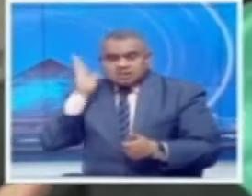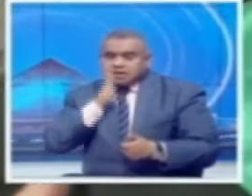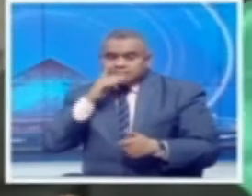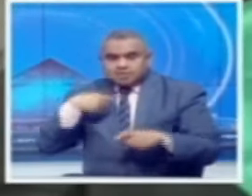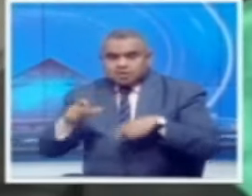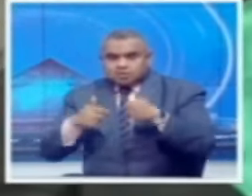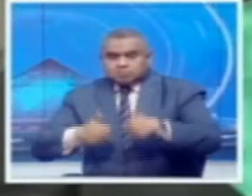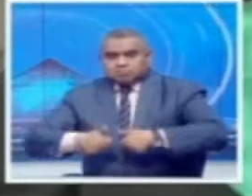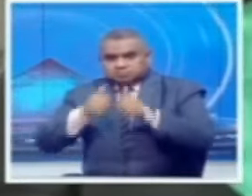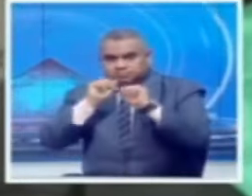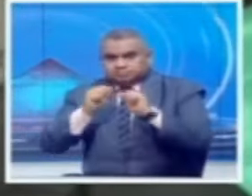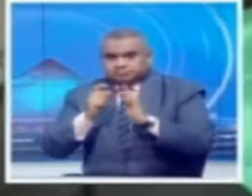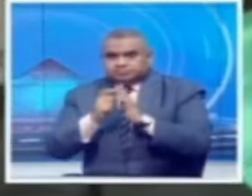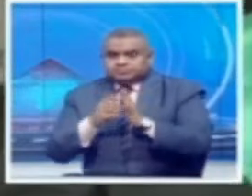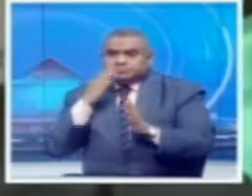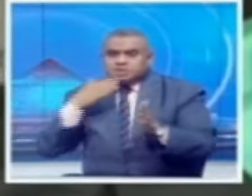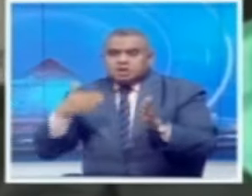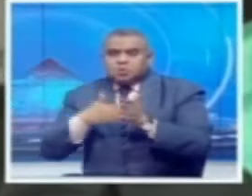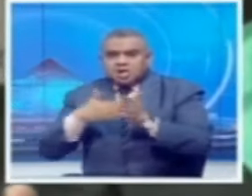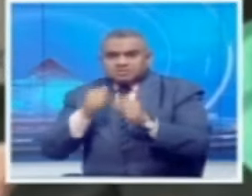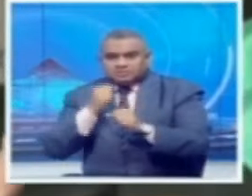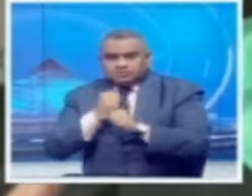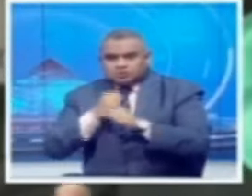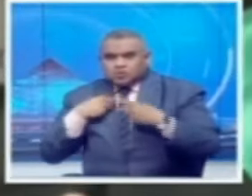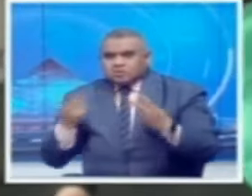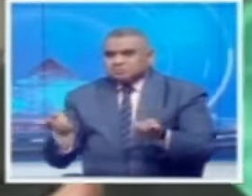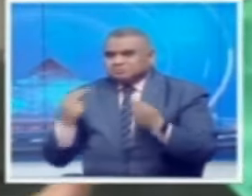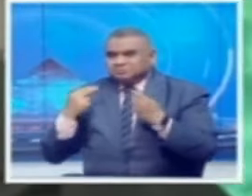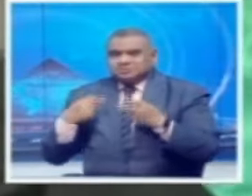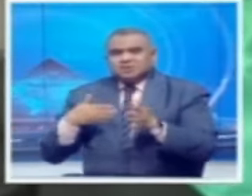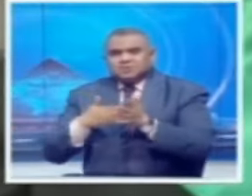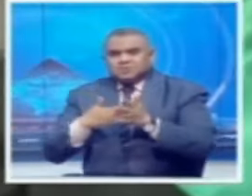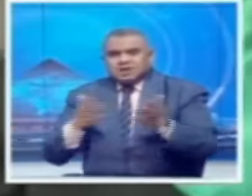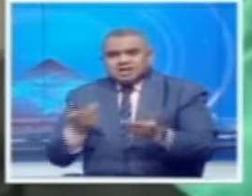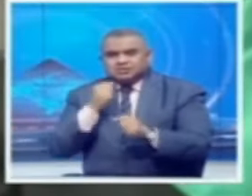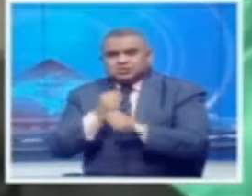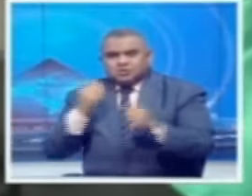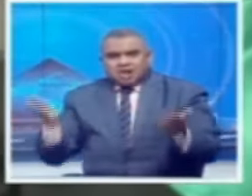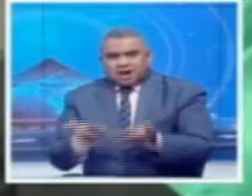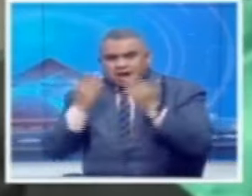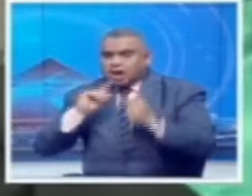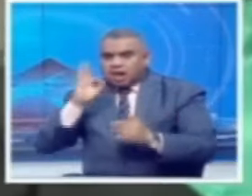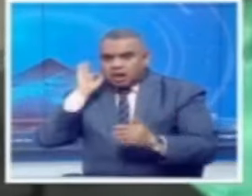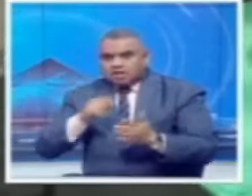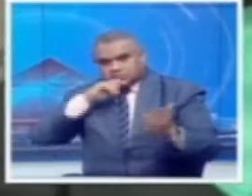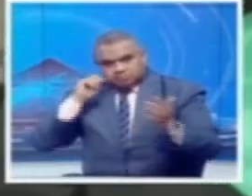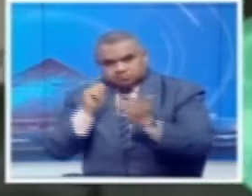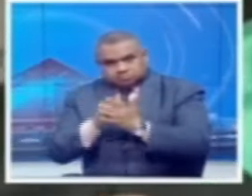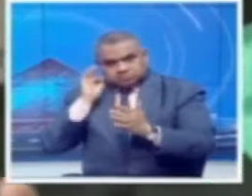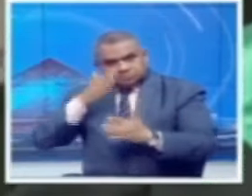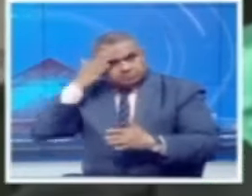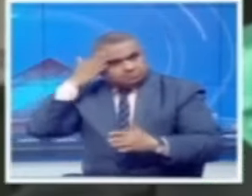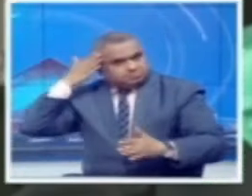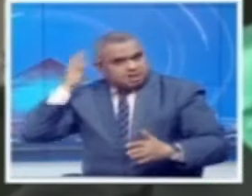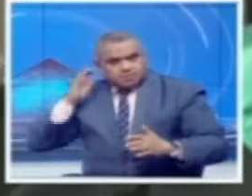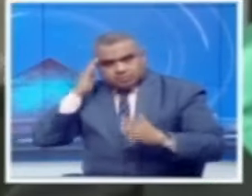أنشطة جديدة. بيبقى الوظيفة بالنسبة لنا مش مجرد ان احنا وظيفة عمل بنأديه، روتين بنأديه، لا، وظيفة بنستمتع